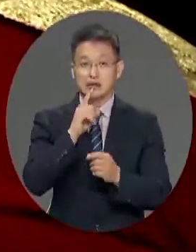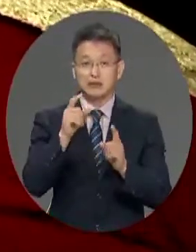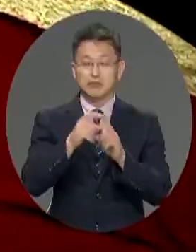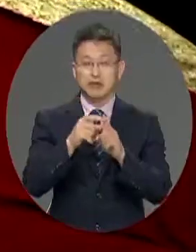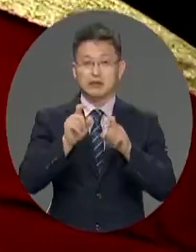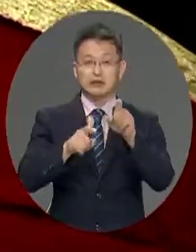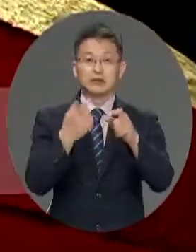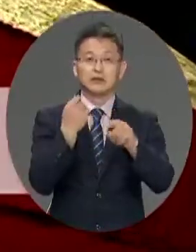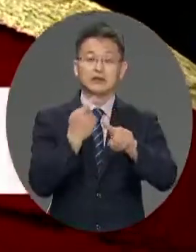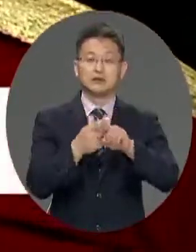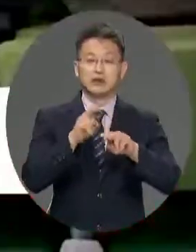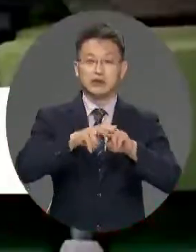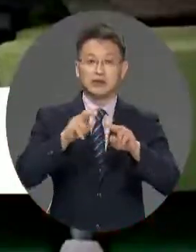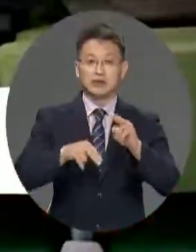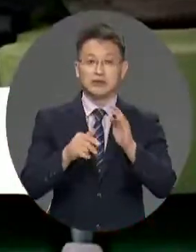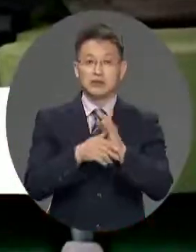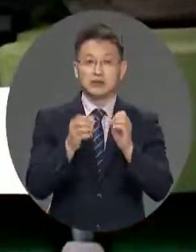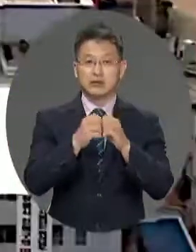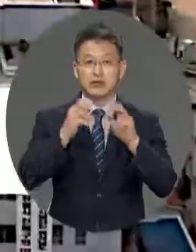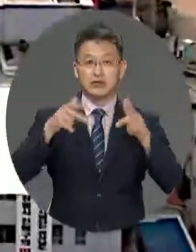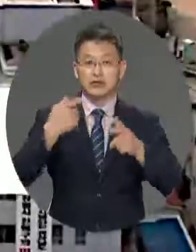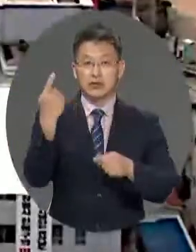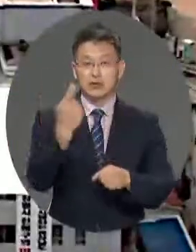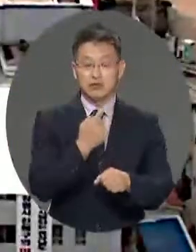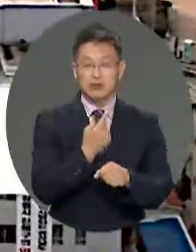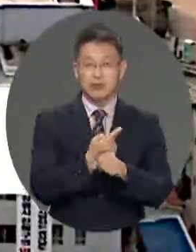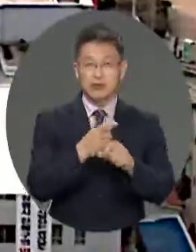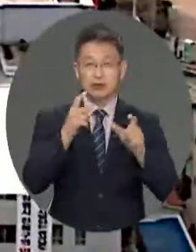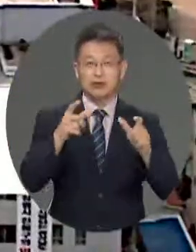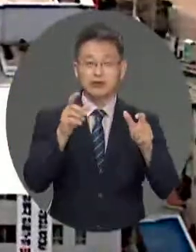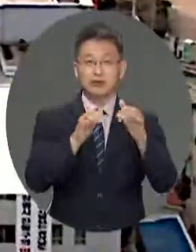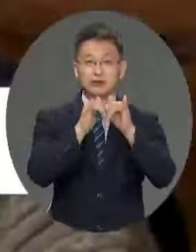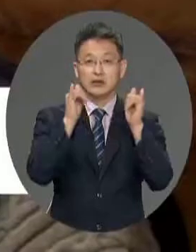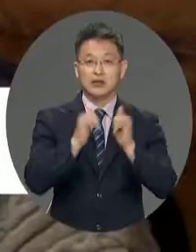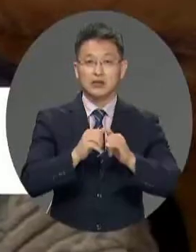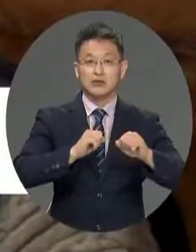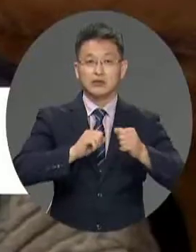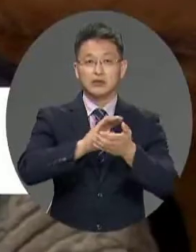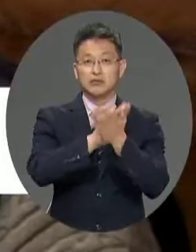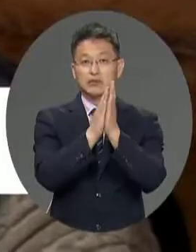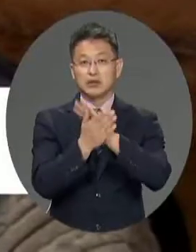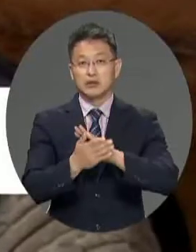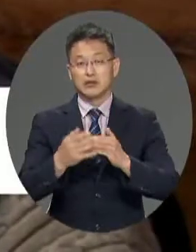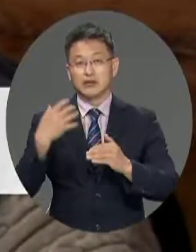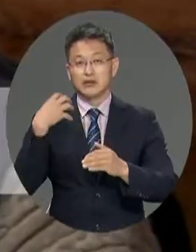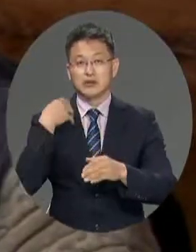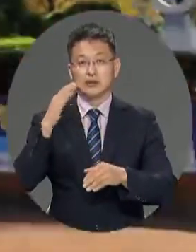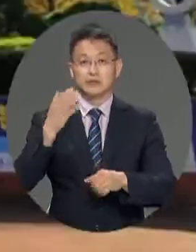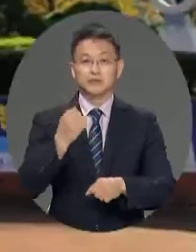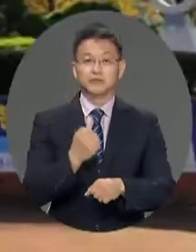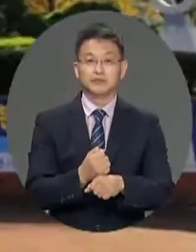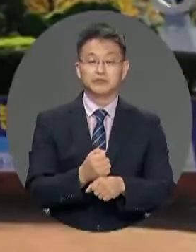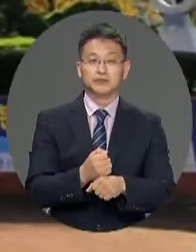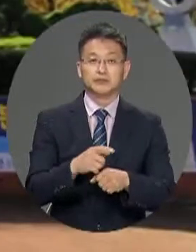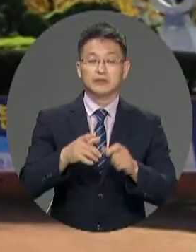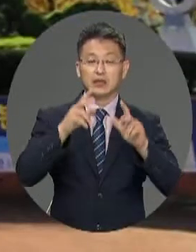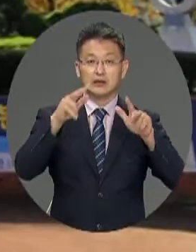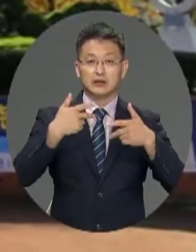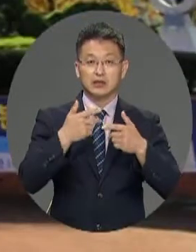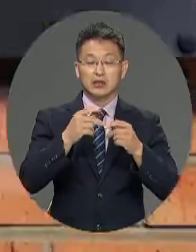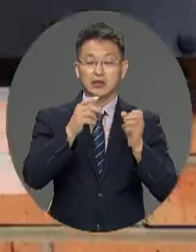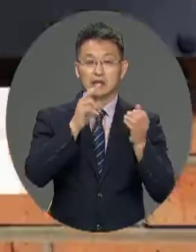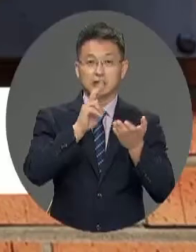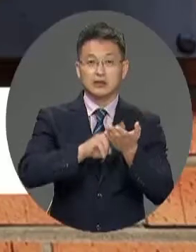하듯 태 임 후엔 창원 진해로 데려와 지역사회 운동의 변화를 이끌어 냈습니다 진해 기적의